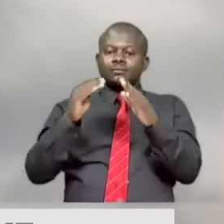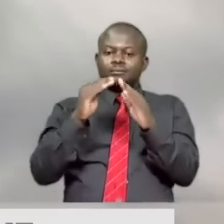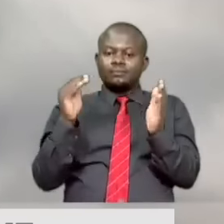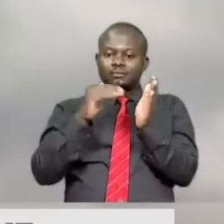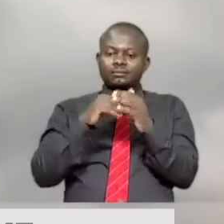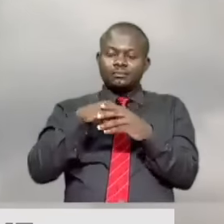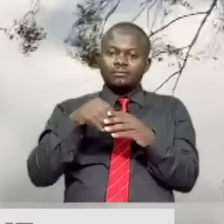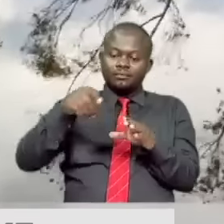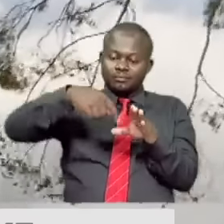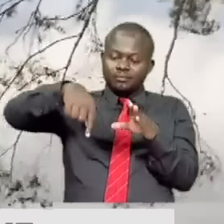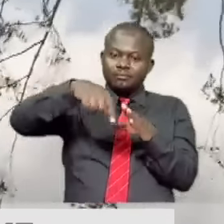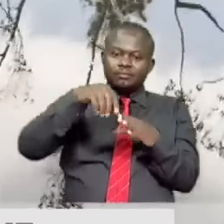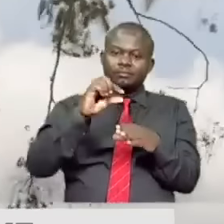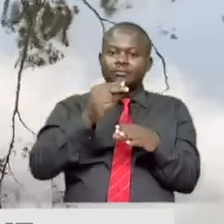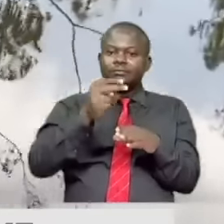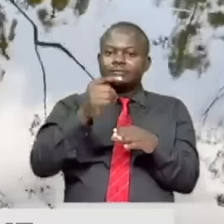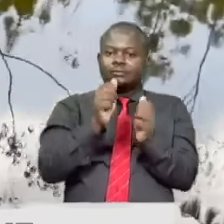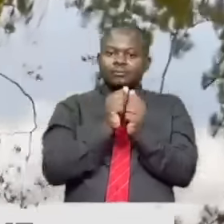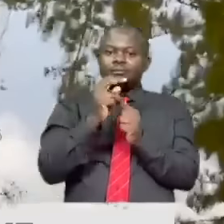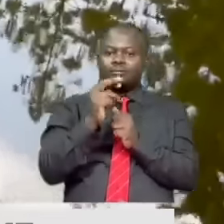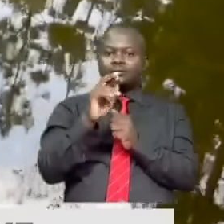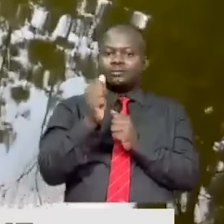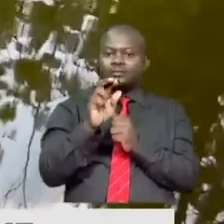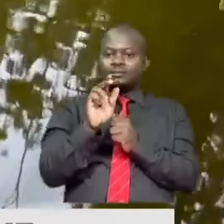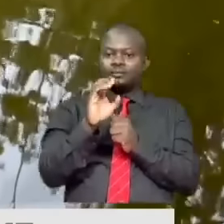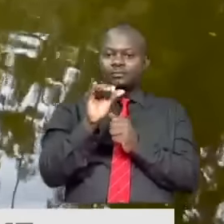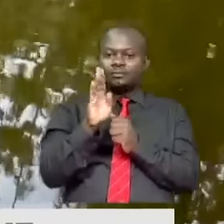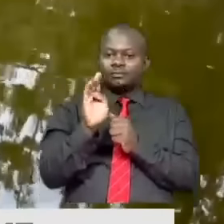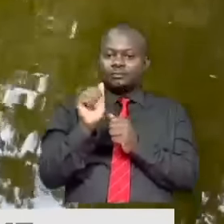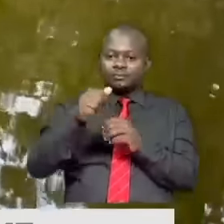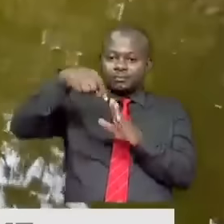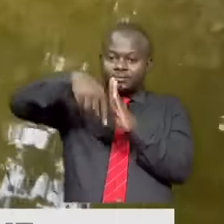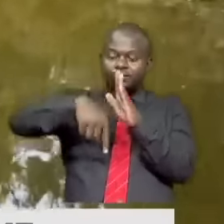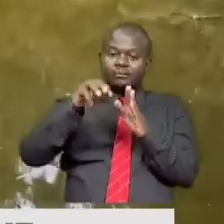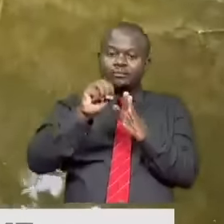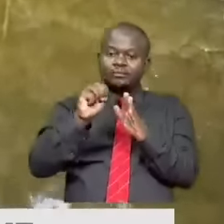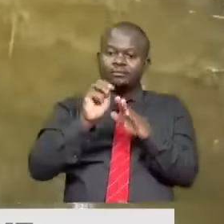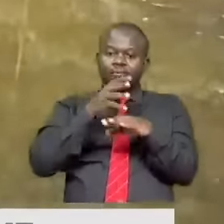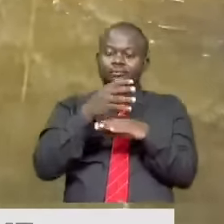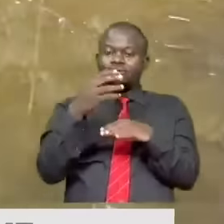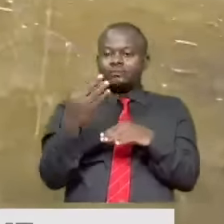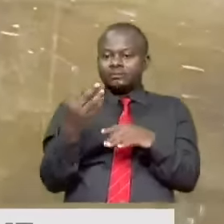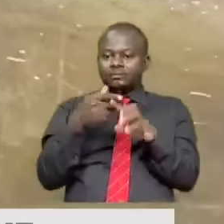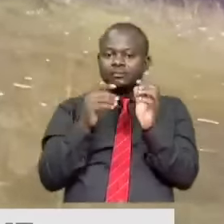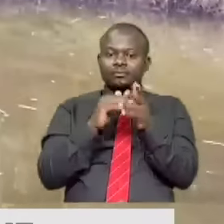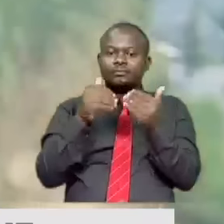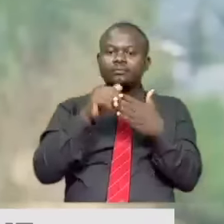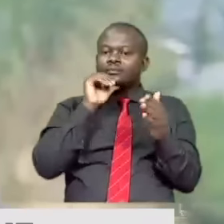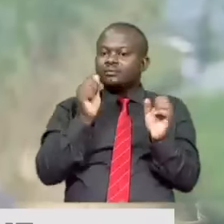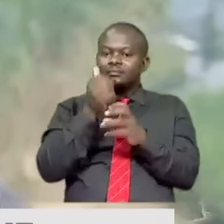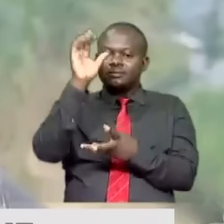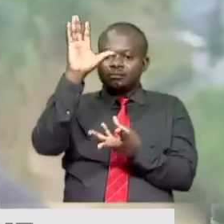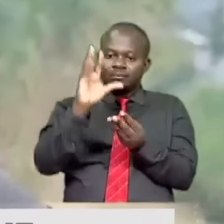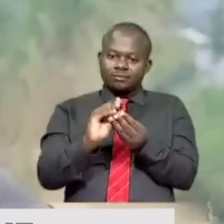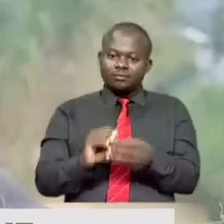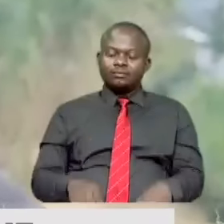kandi amariba ya Gihanga na Nyirarucyaba. Ni amariba afite ubujyakuzimu bwa metero zisaga eshatu kandi najya kama